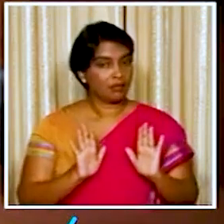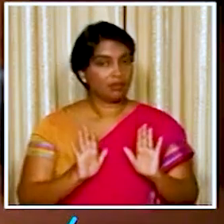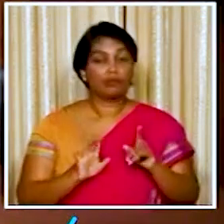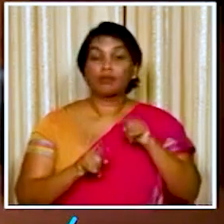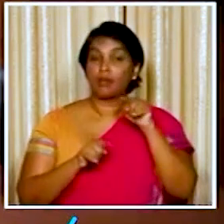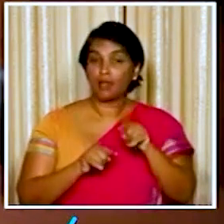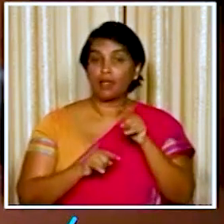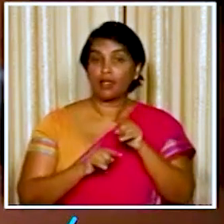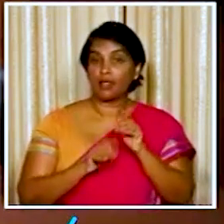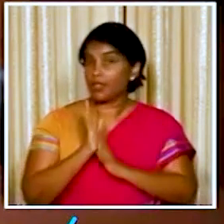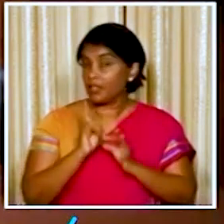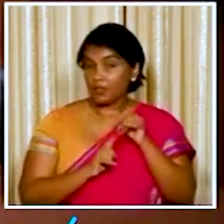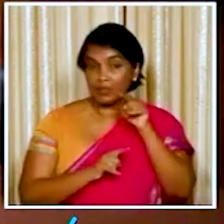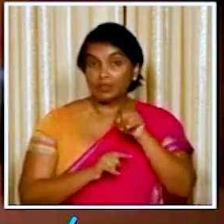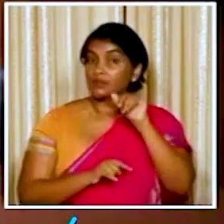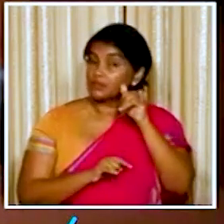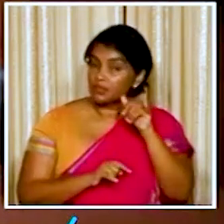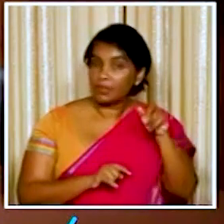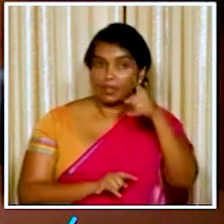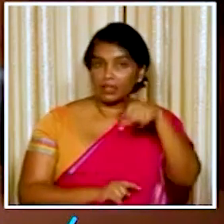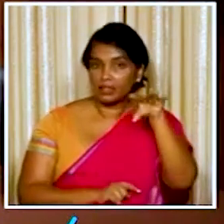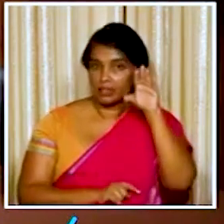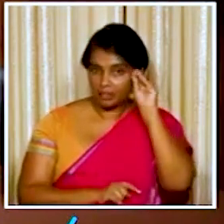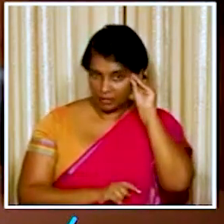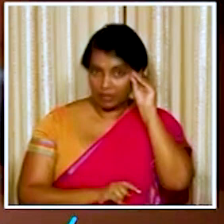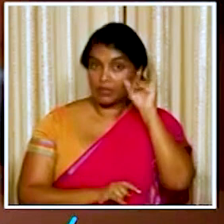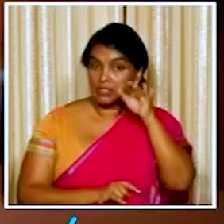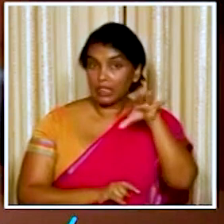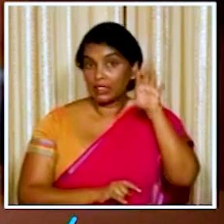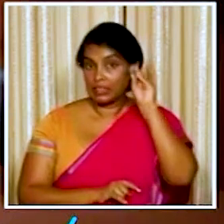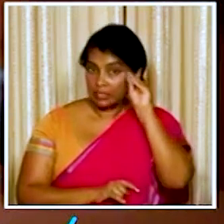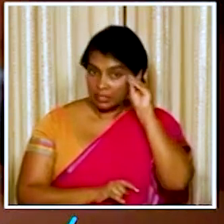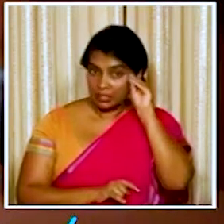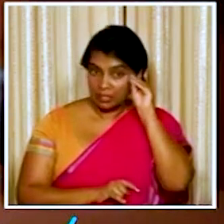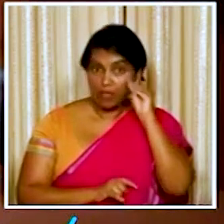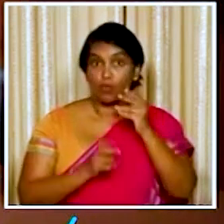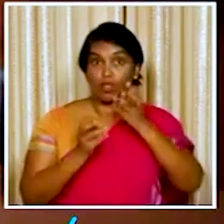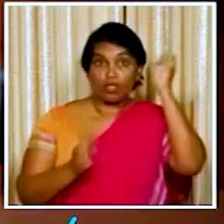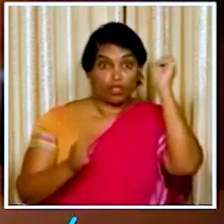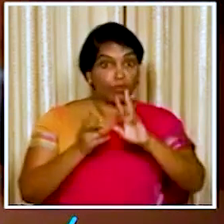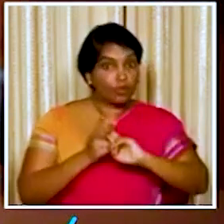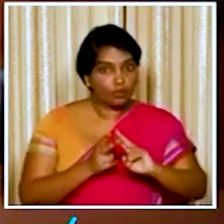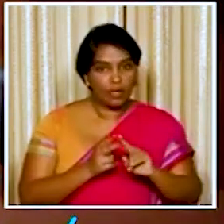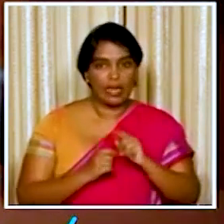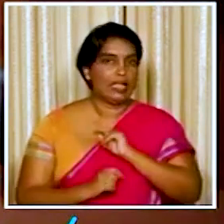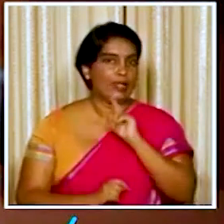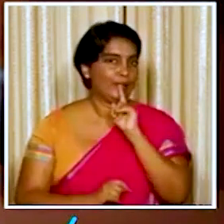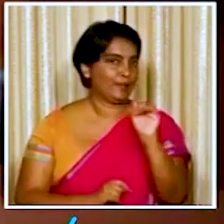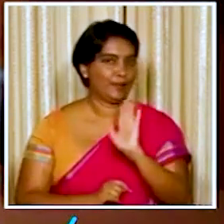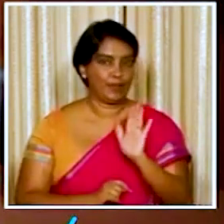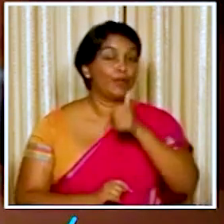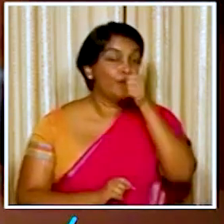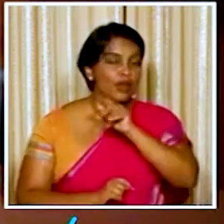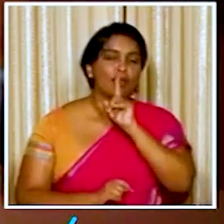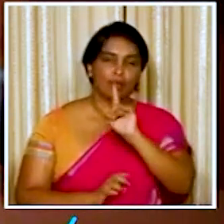හරි ඇමතුමා ඒකෙන් කවුරු හරි තේරුම් ගන්නවා නම් නේද? ඒකෙන් කවුරු හරි තේරුම් ගන්නවා නම් මේක එපා කියනවා කියලා ඒගින් තිබුණේ. හරිද?